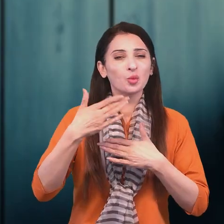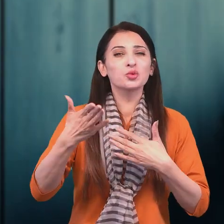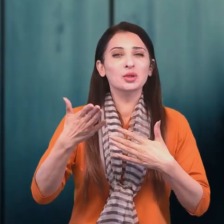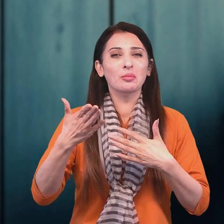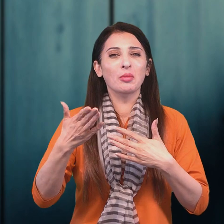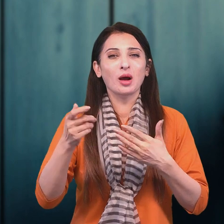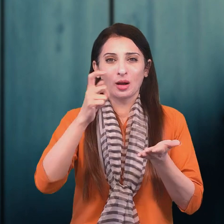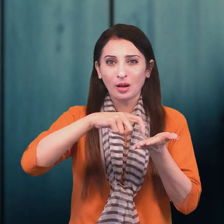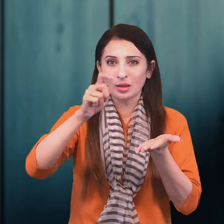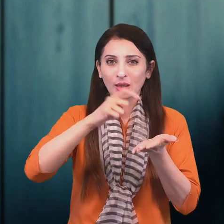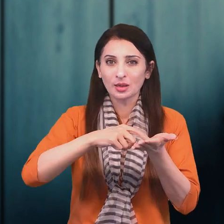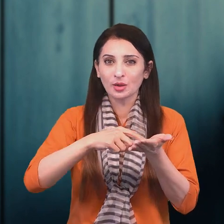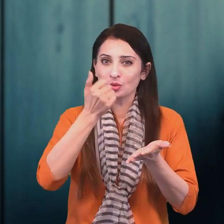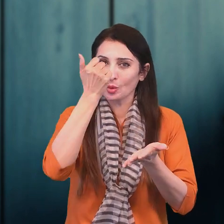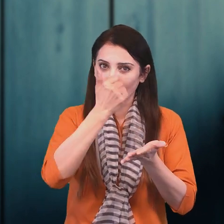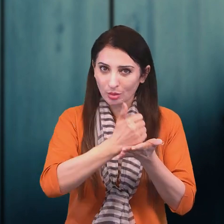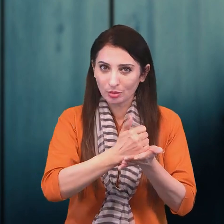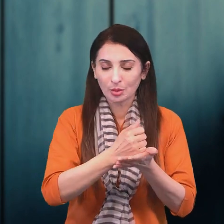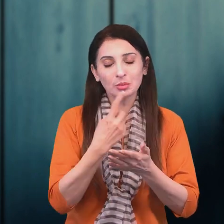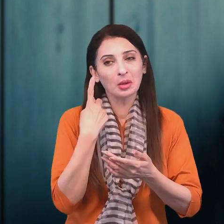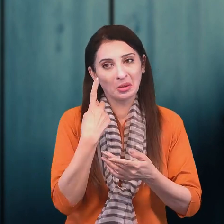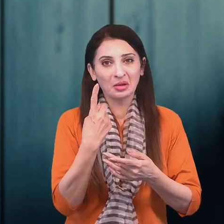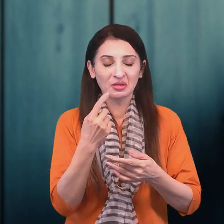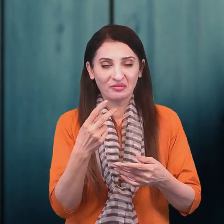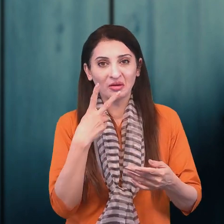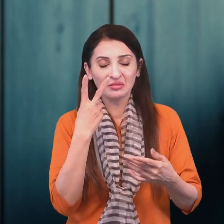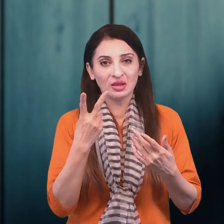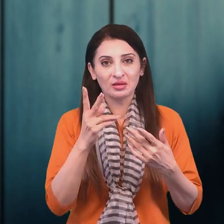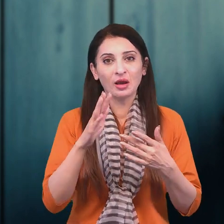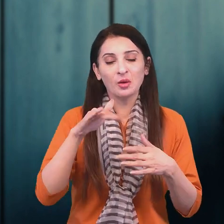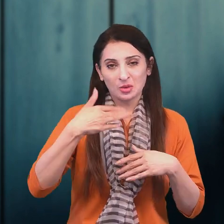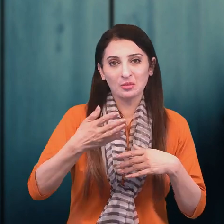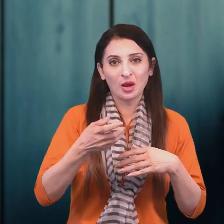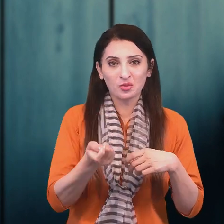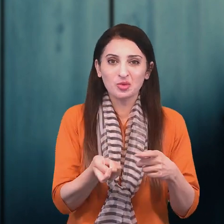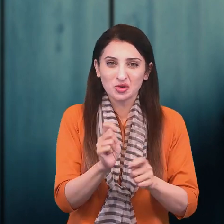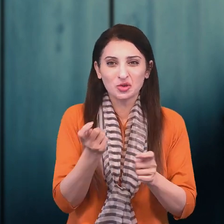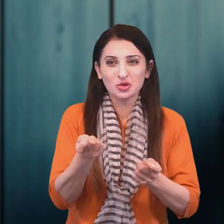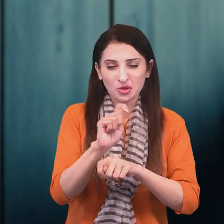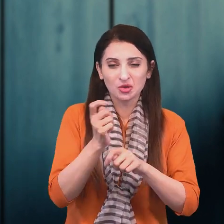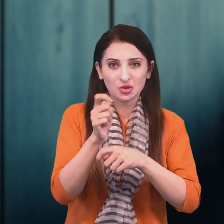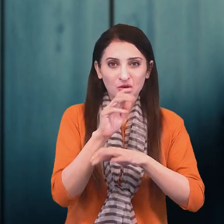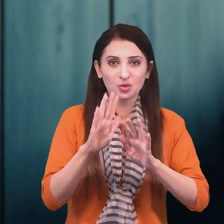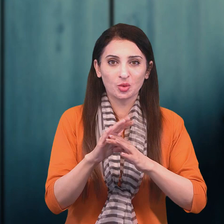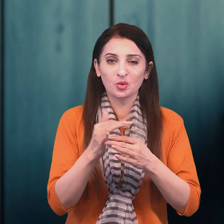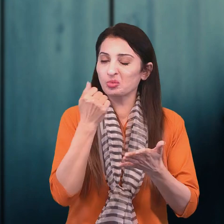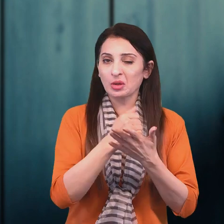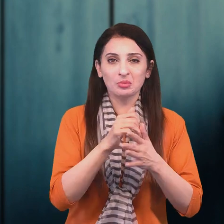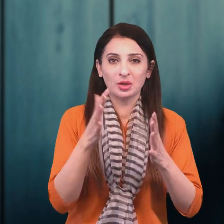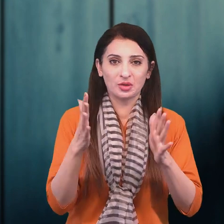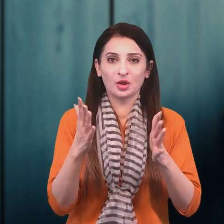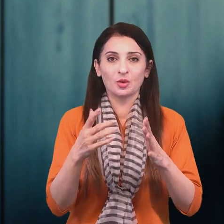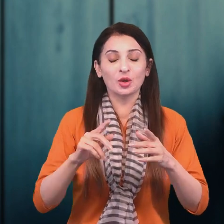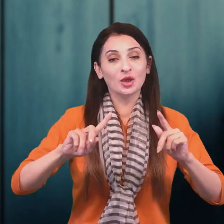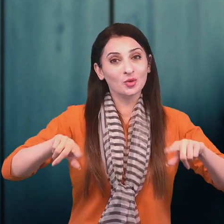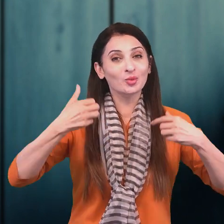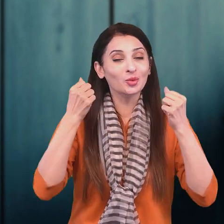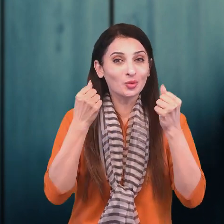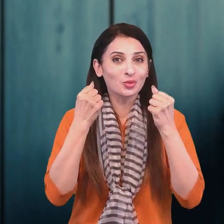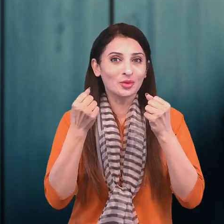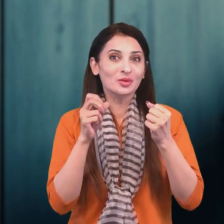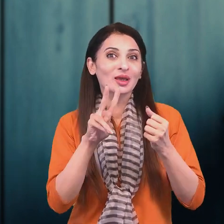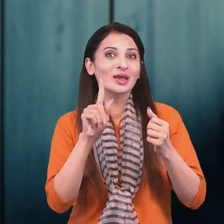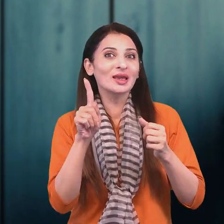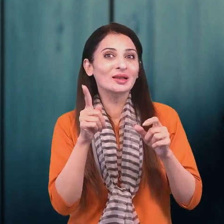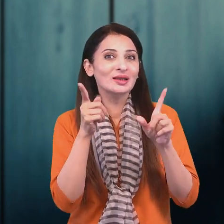उसको हमने इम्प्लीमेंट होते एक दफ़ा देखा, उसके बाद मज़ीद उसमें तरामीम और वो इम्प्लीमेंट नहीं हो सका, जिसमें नौजवानों की उम्र